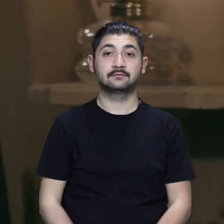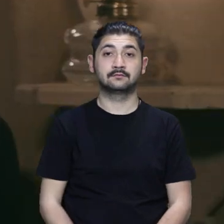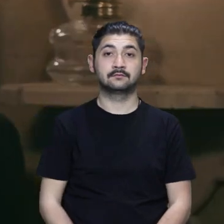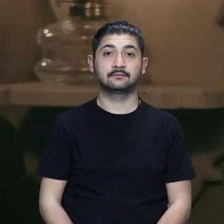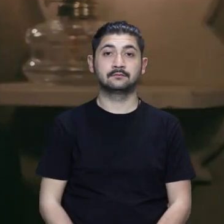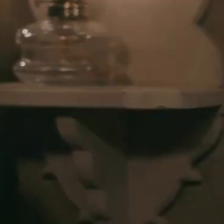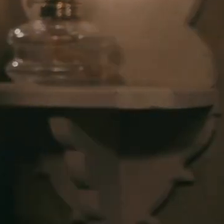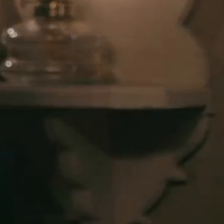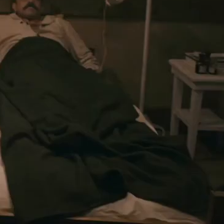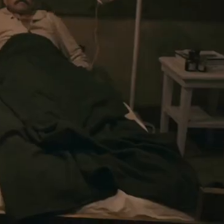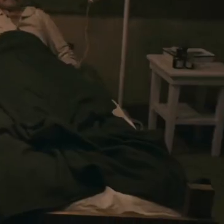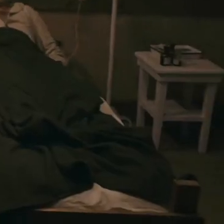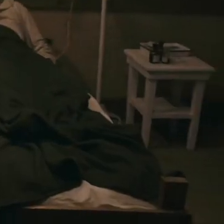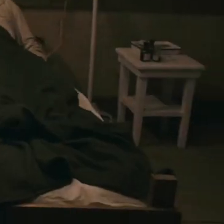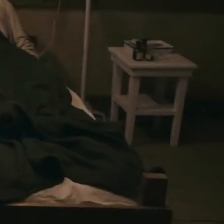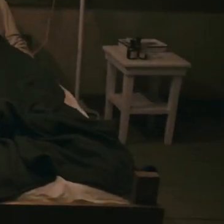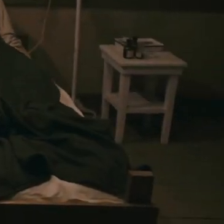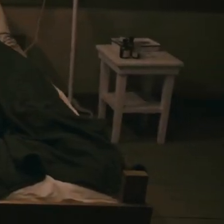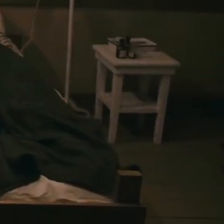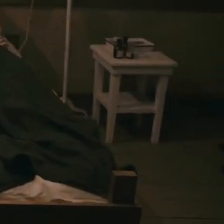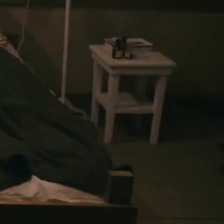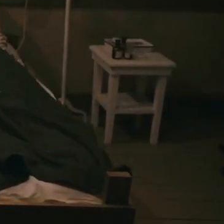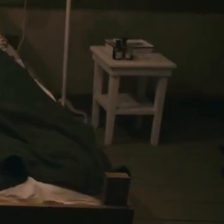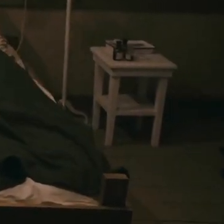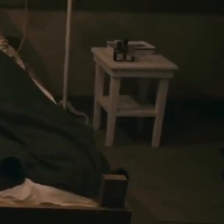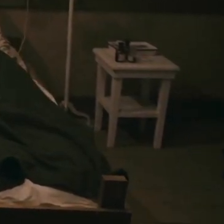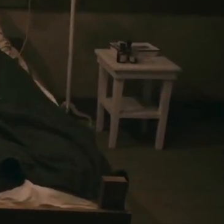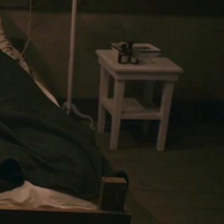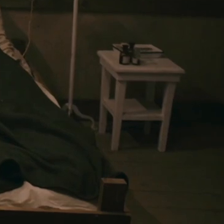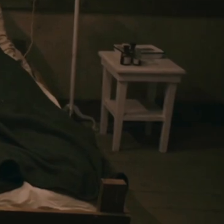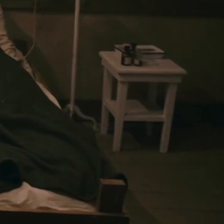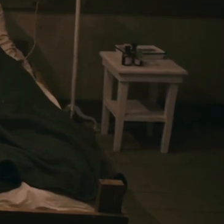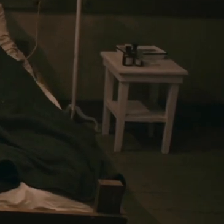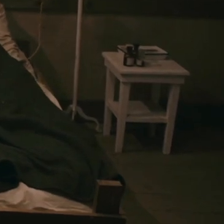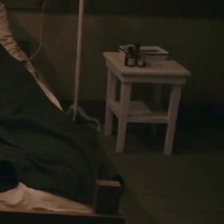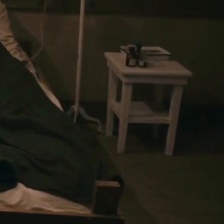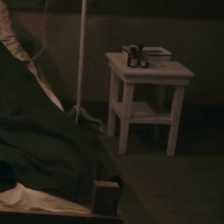Ali yaklaşırken zar zor kendini çekip sırtını duvara dayadı.